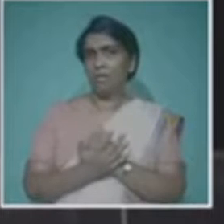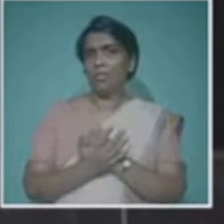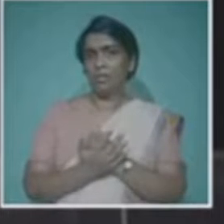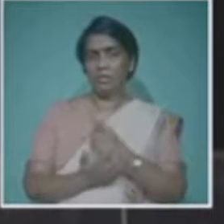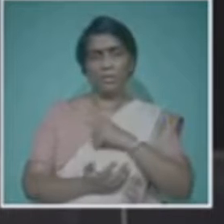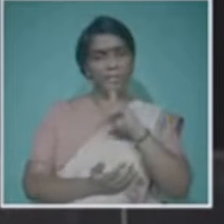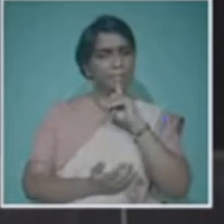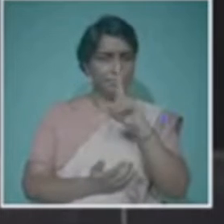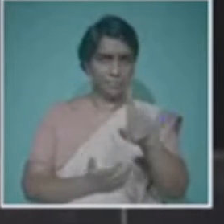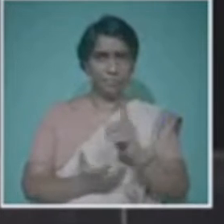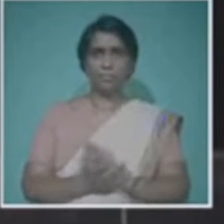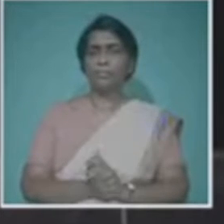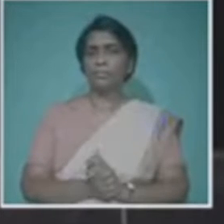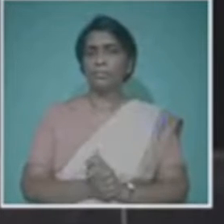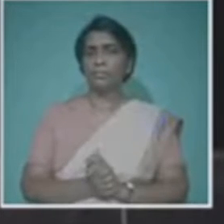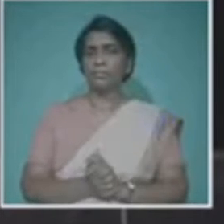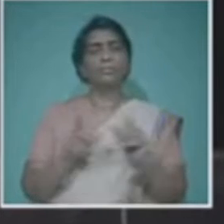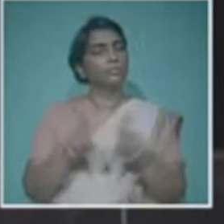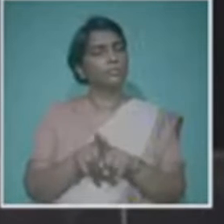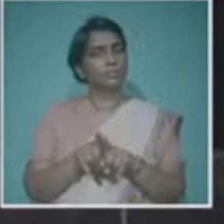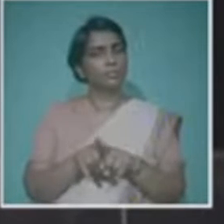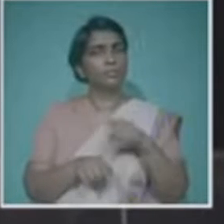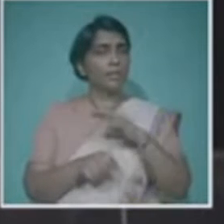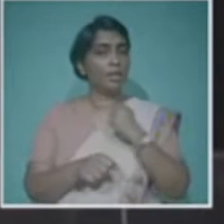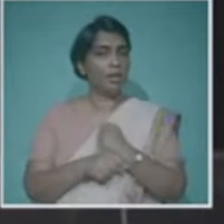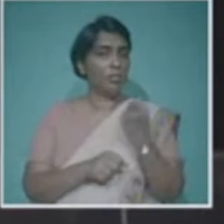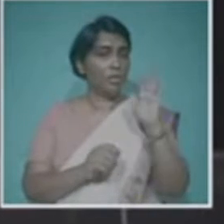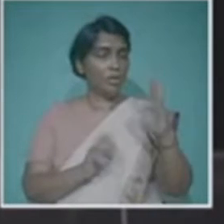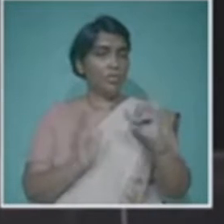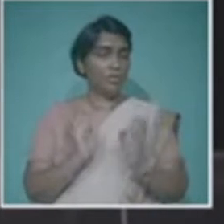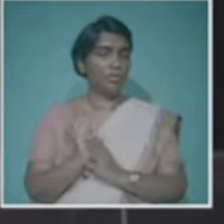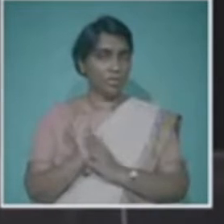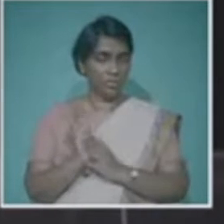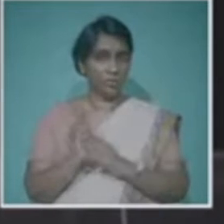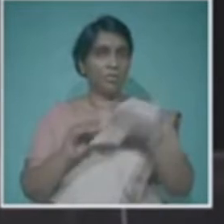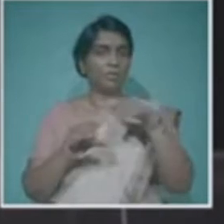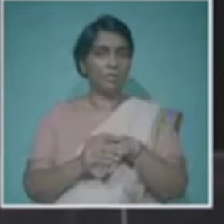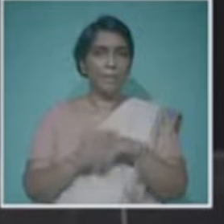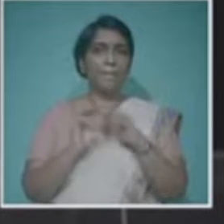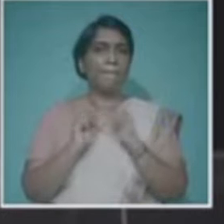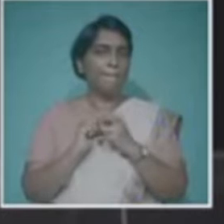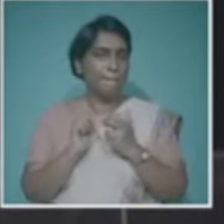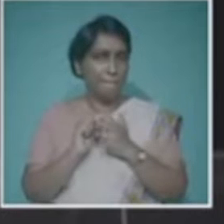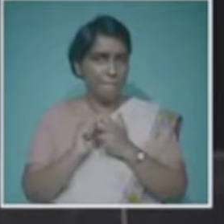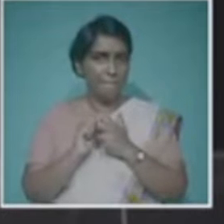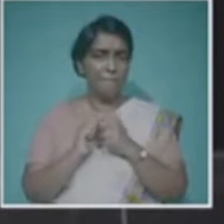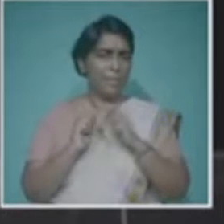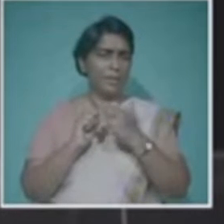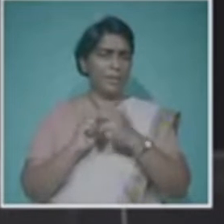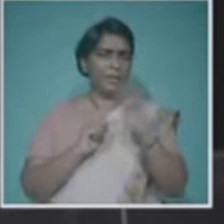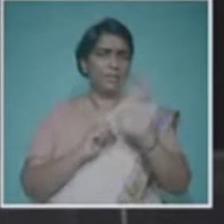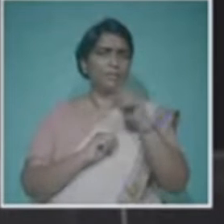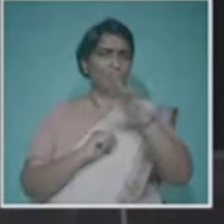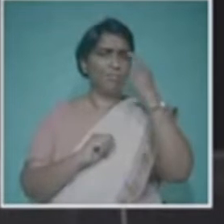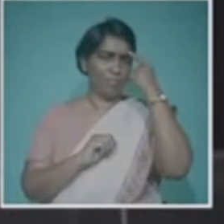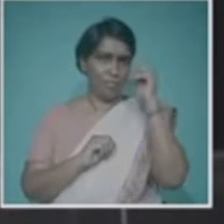ඔබතුමාට පැහැදිලිව ප්‍රකාශ කරනවා. අනිත් එක තමයි මේ රජයේ මුදල් පිළිබඳ කාර්ය සභාවේ ගැටලුවක් සම්මා ගැටලුවක් නෙවෙයි ඒ ඒ